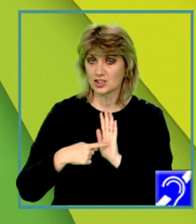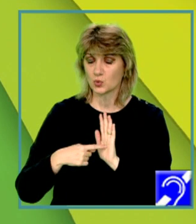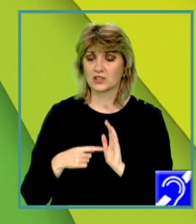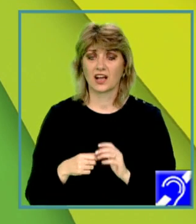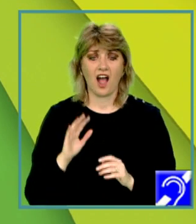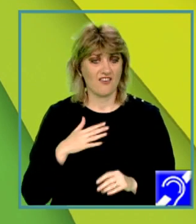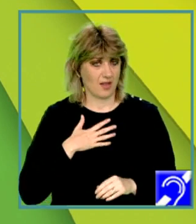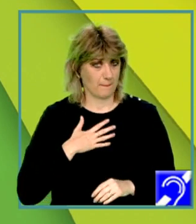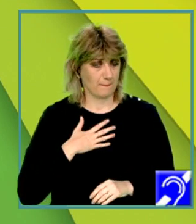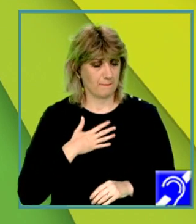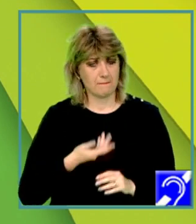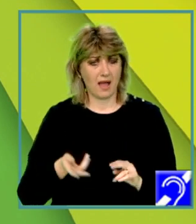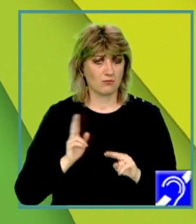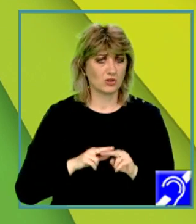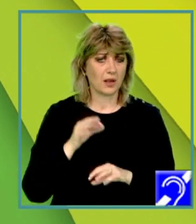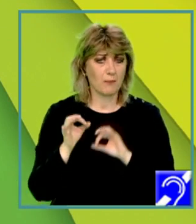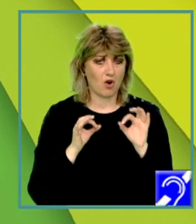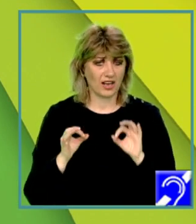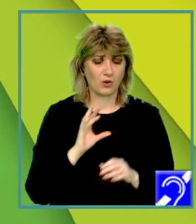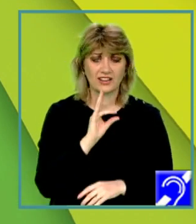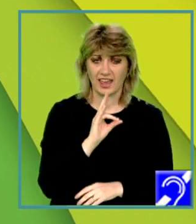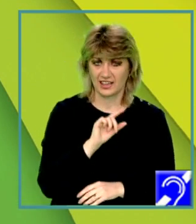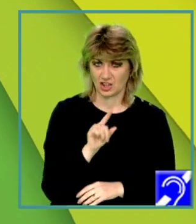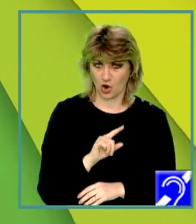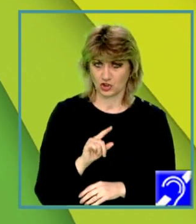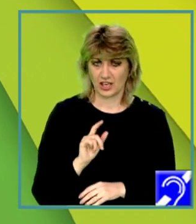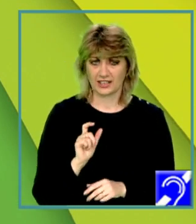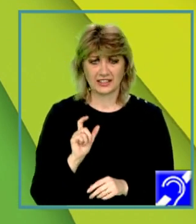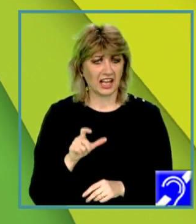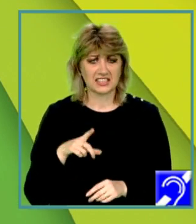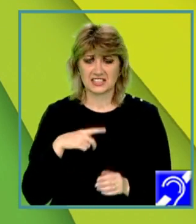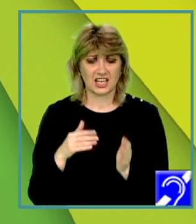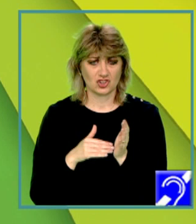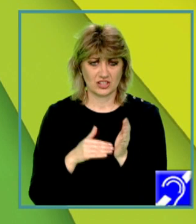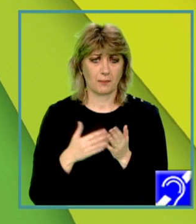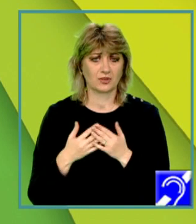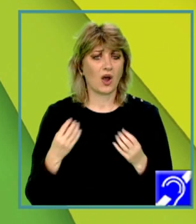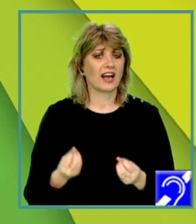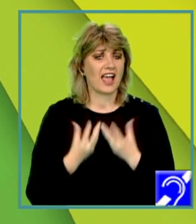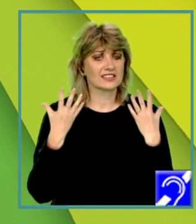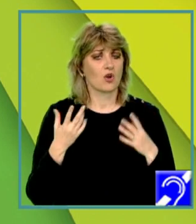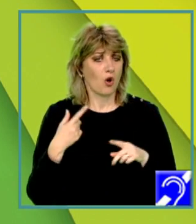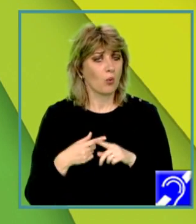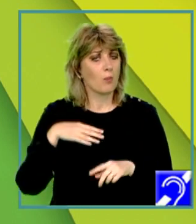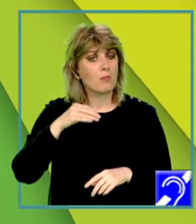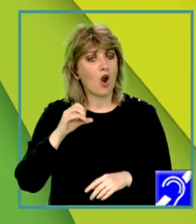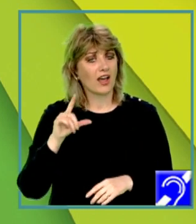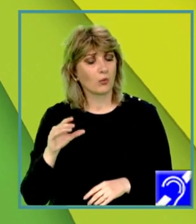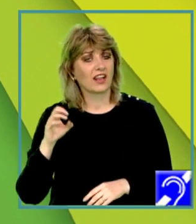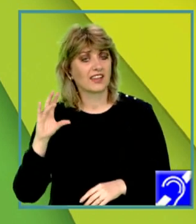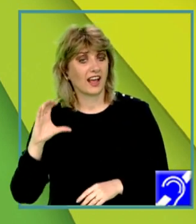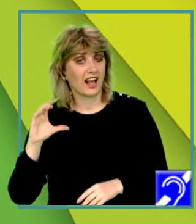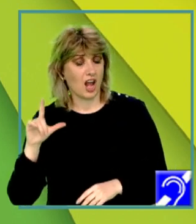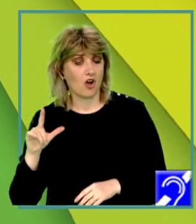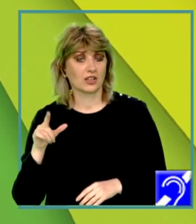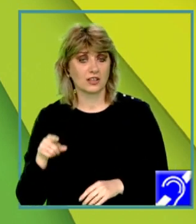avem mai multe molecule de hidrogen pe cât sunt necesare pentru a reacționa cu moleculele de clor astfel că în